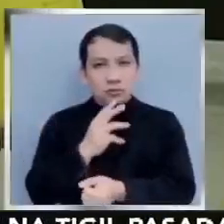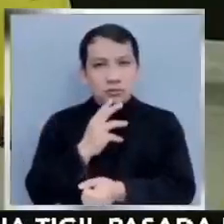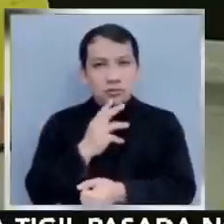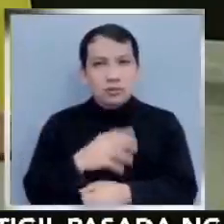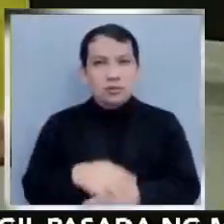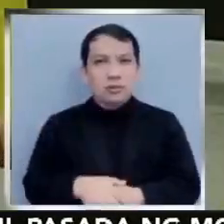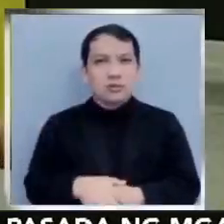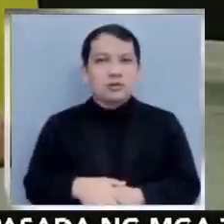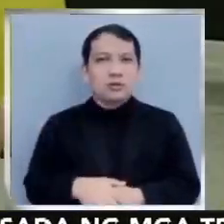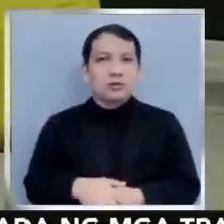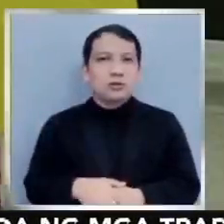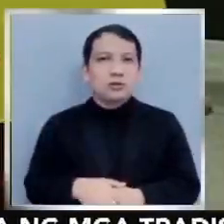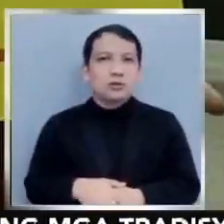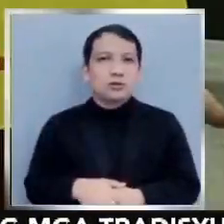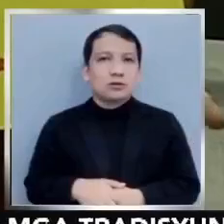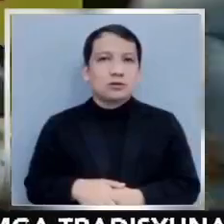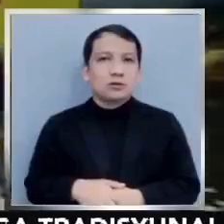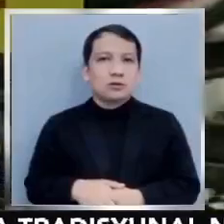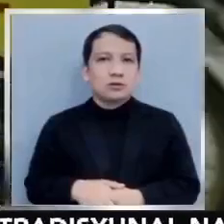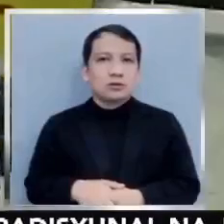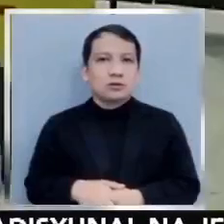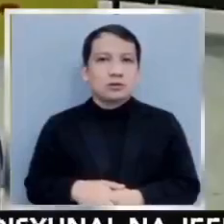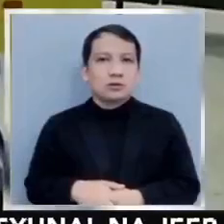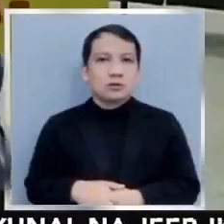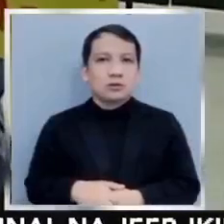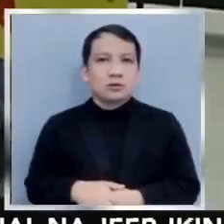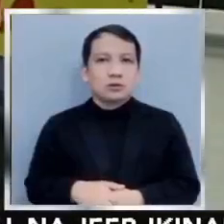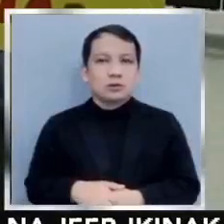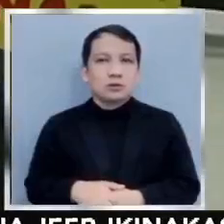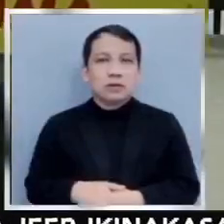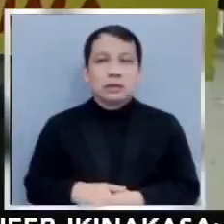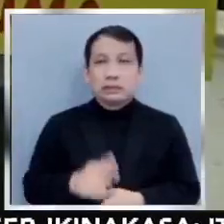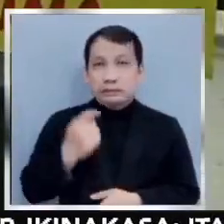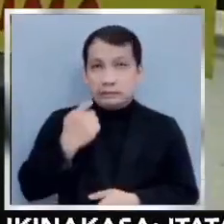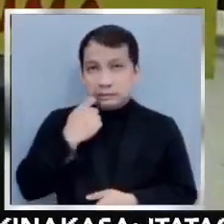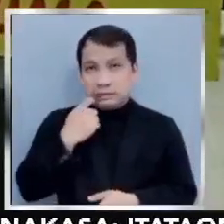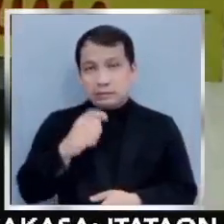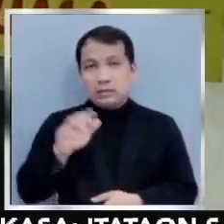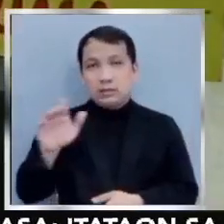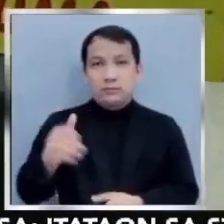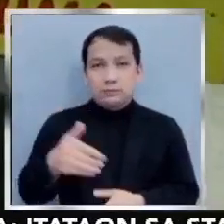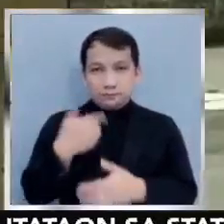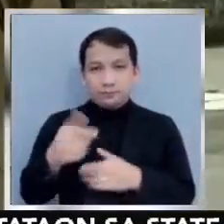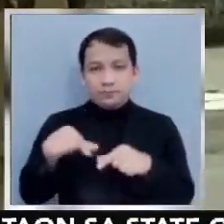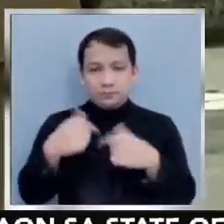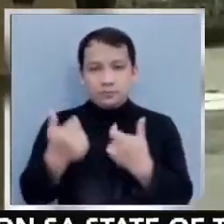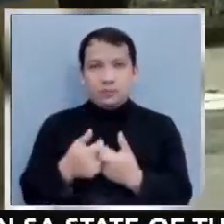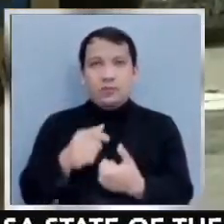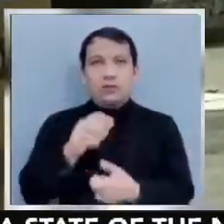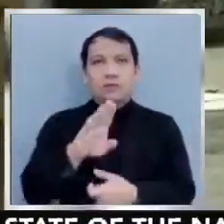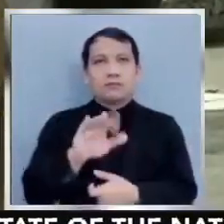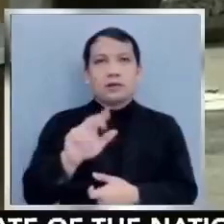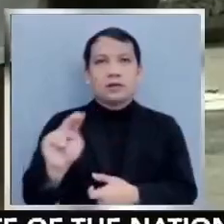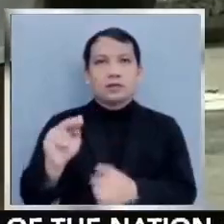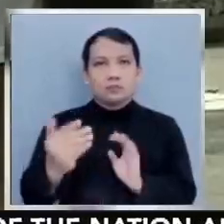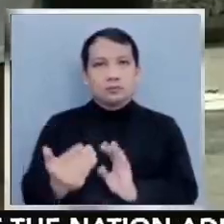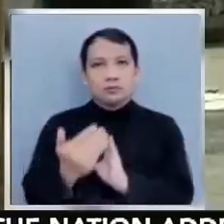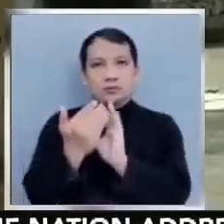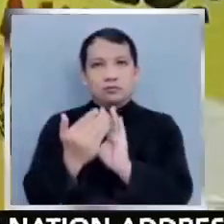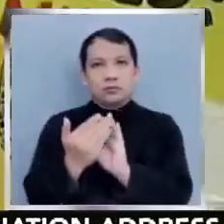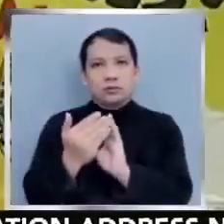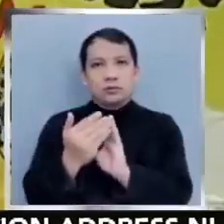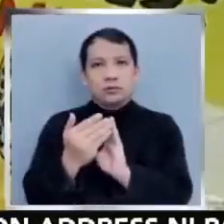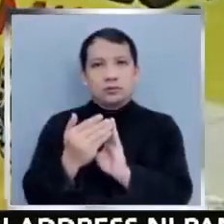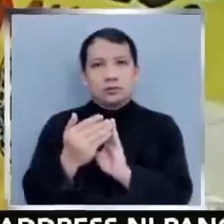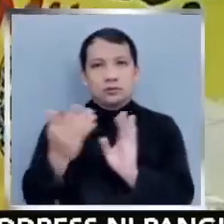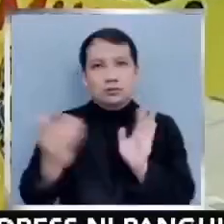tao! Matubig ni Bongo! Kanina, nagkilos protesta ang grupong bayan muna sa harap ng opisina ng Maynilad. Hindi